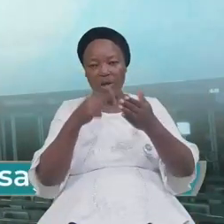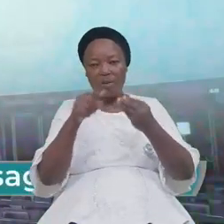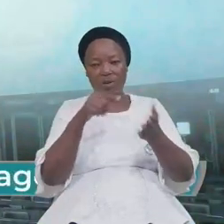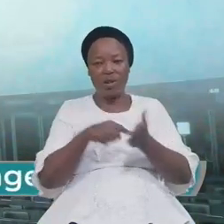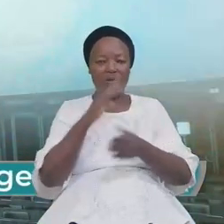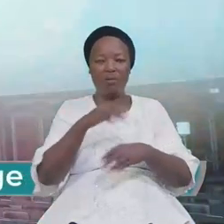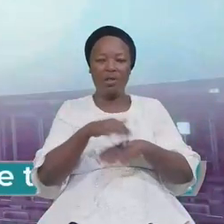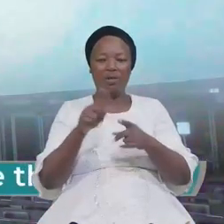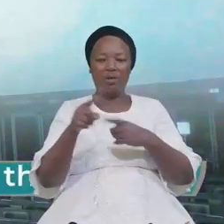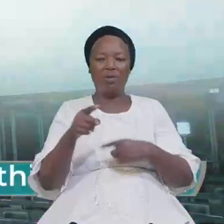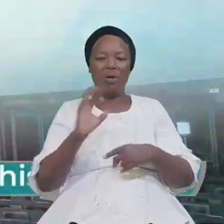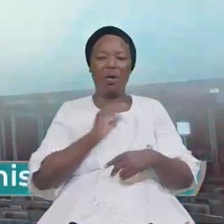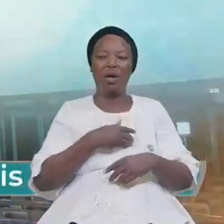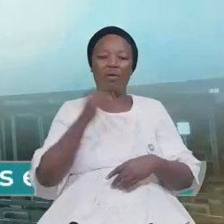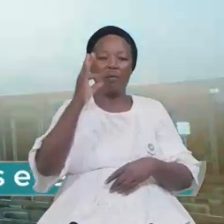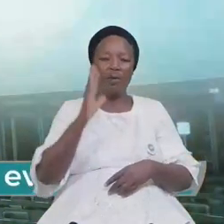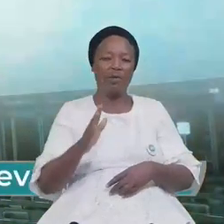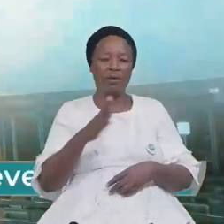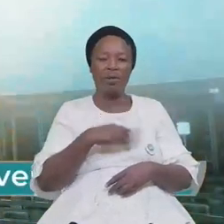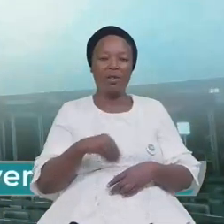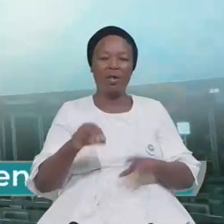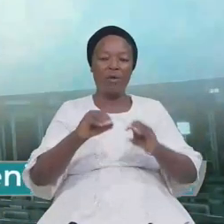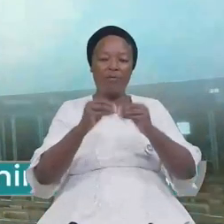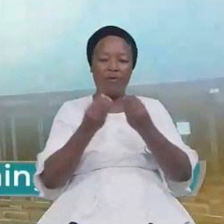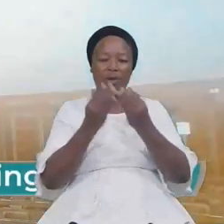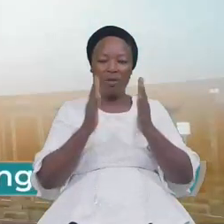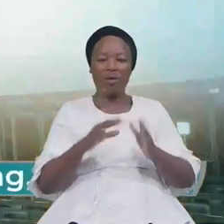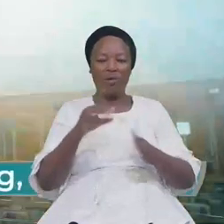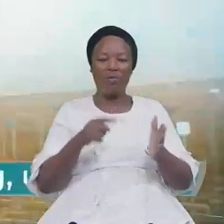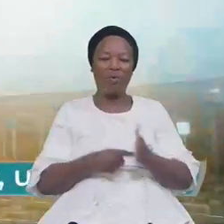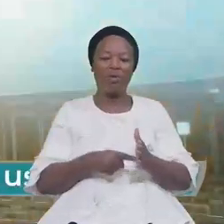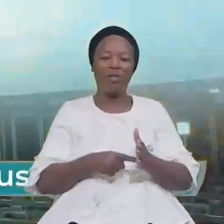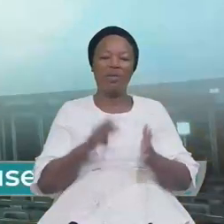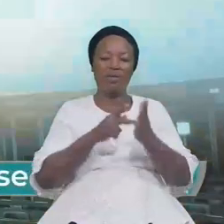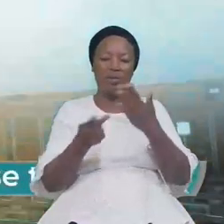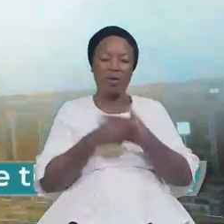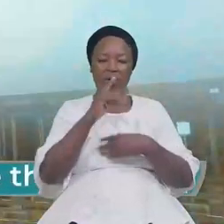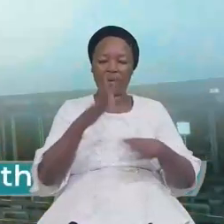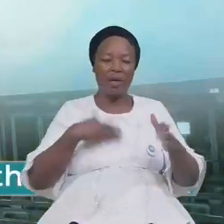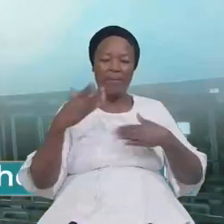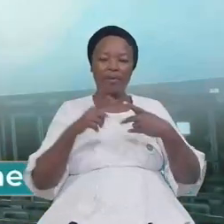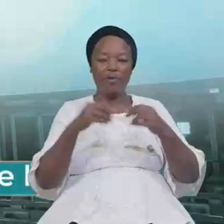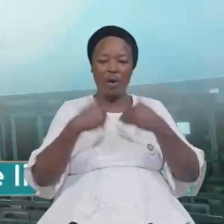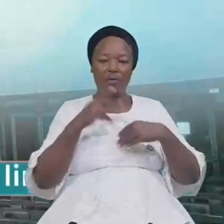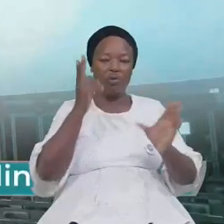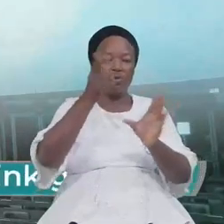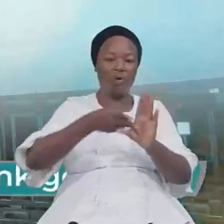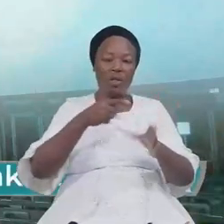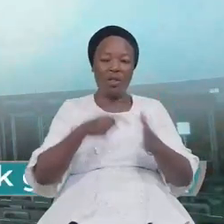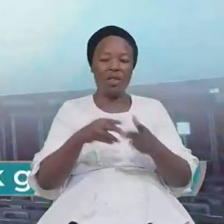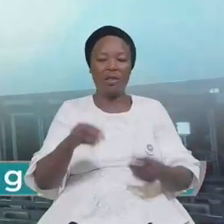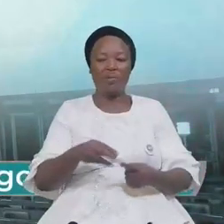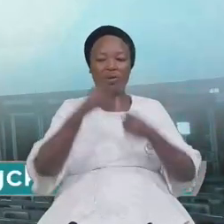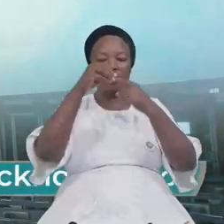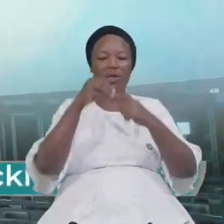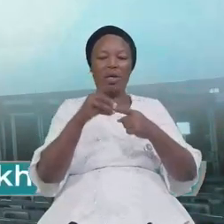après. Le pasteur, l'organisateur du programme de DCK serait très